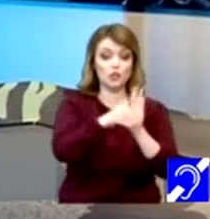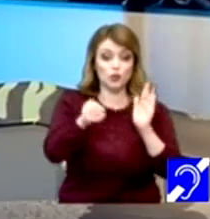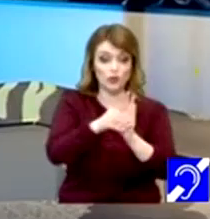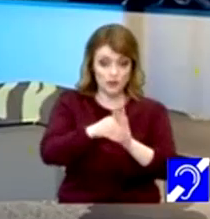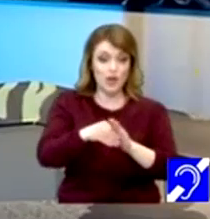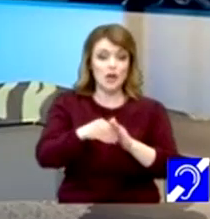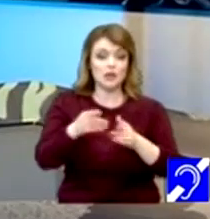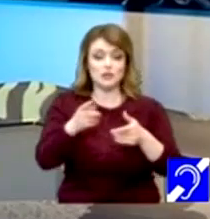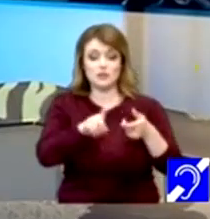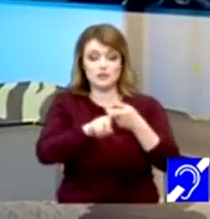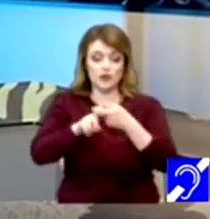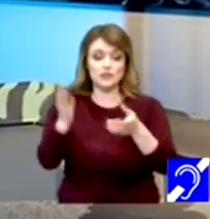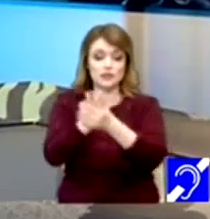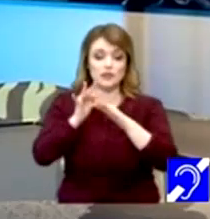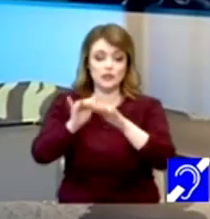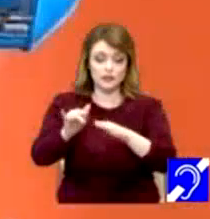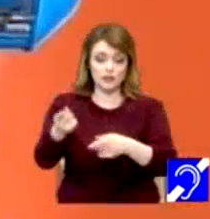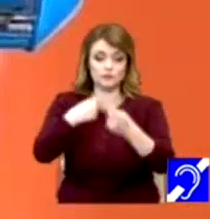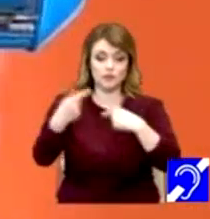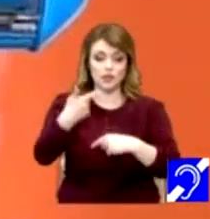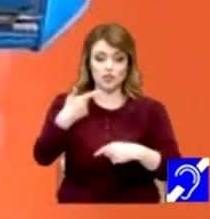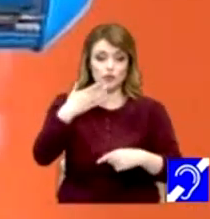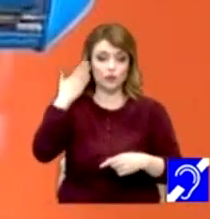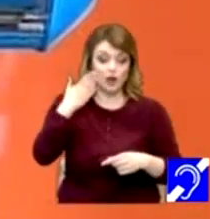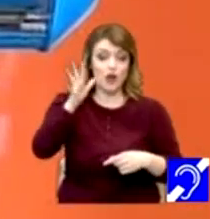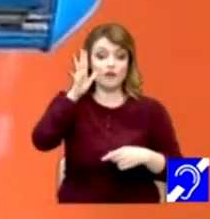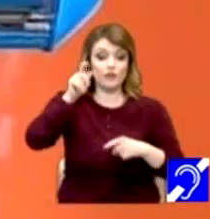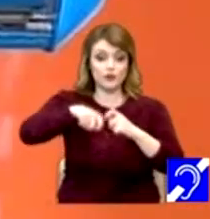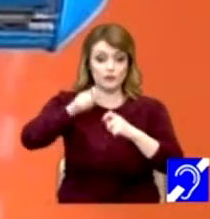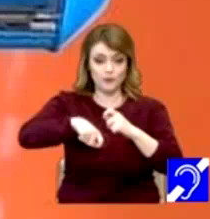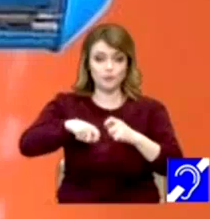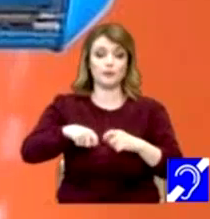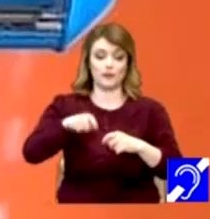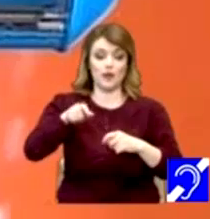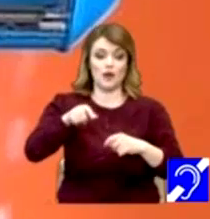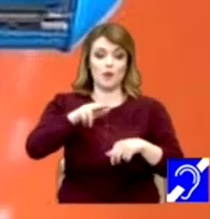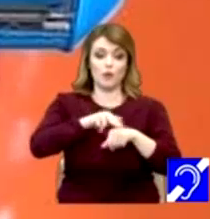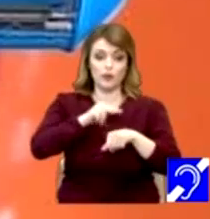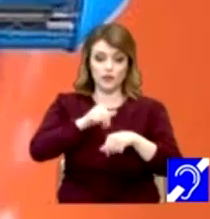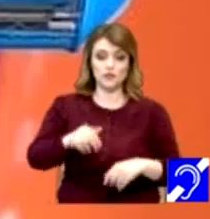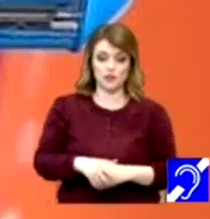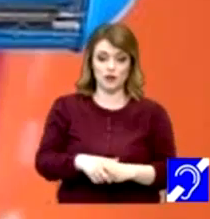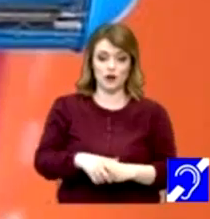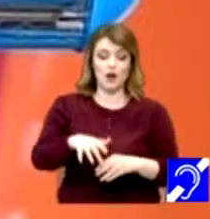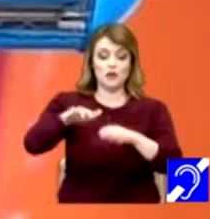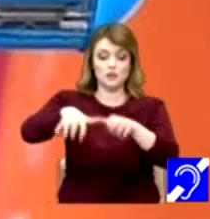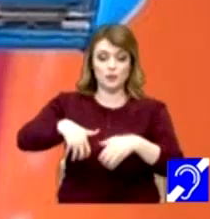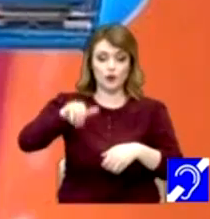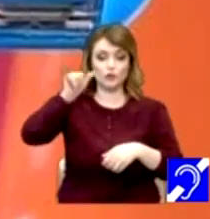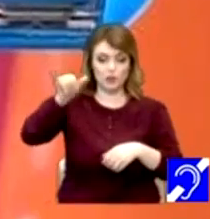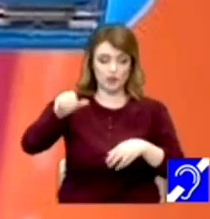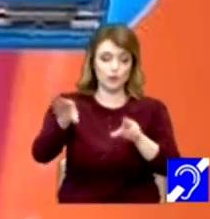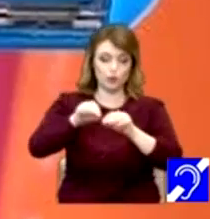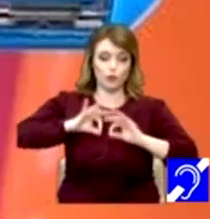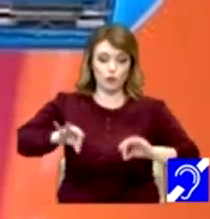dosarele redobândirii cetățeniei române. În urma acțiunilor de urmărire penală, ofițerii CNA și procurorii au confiscat